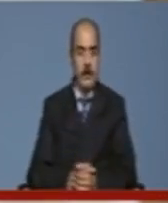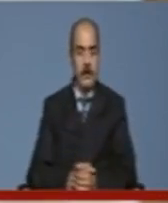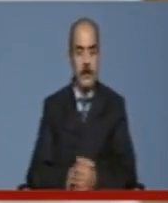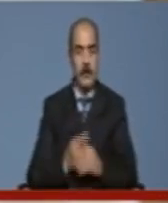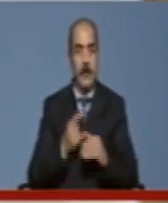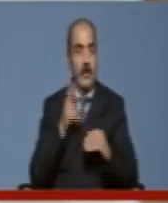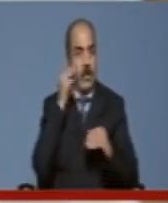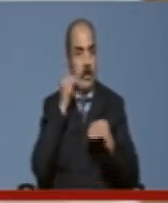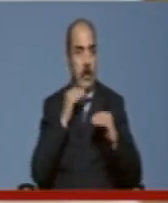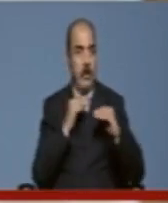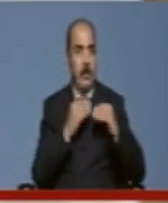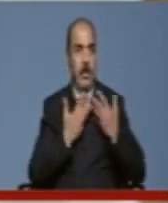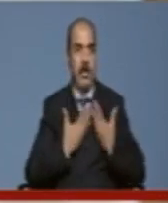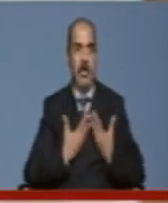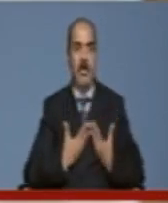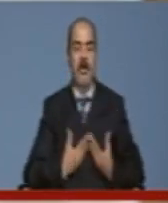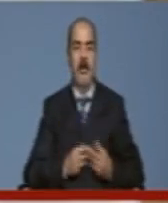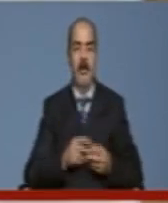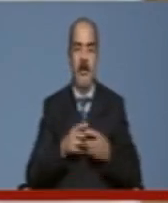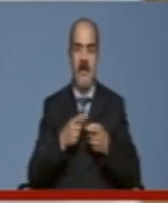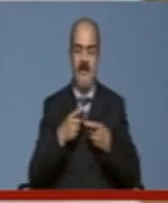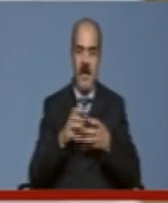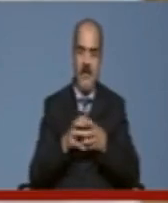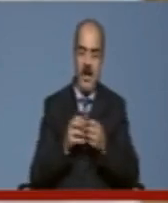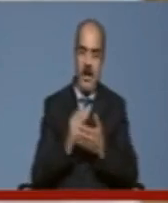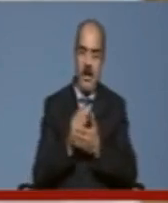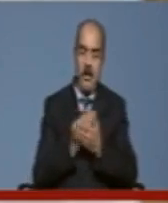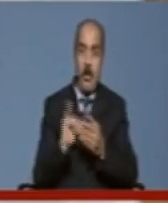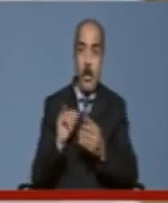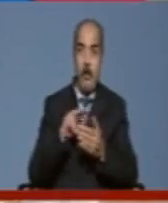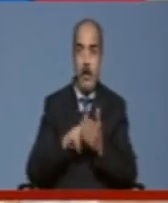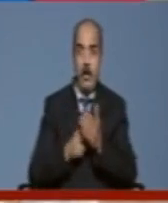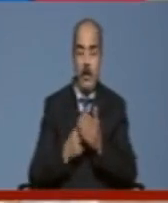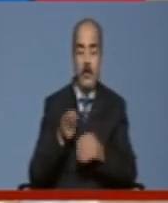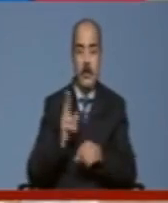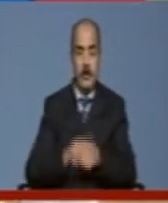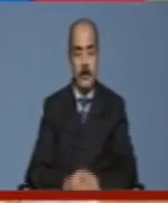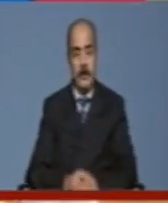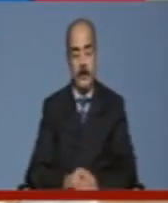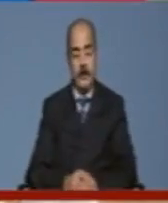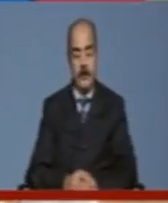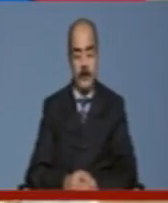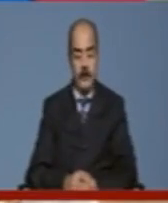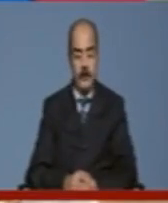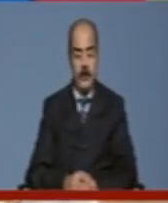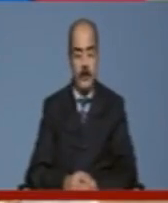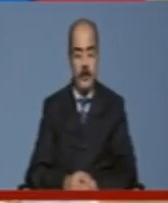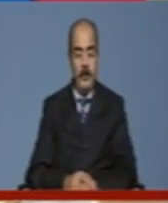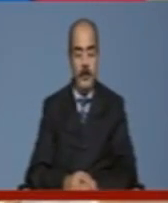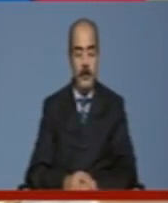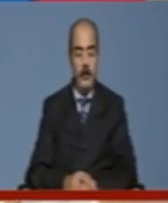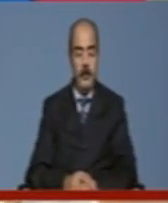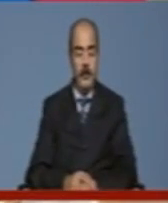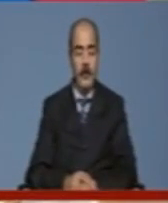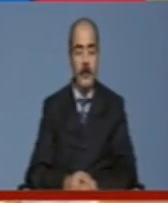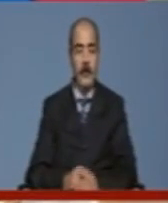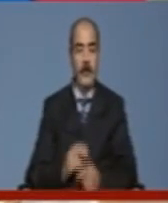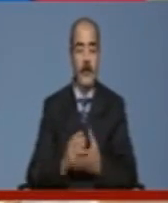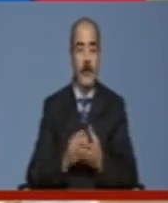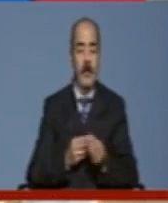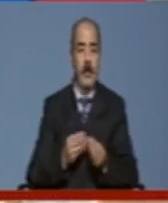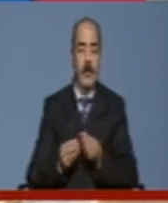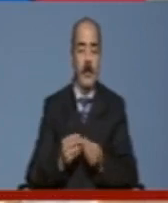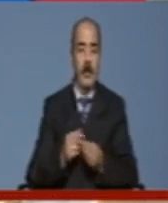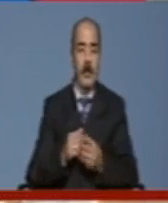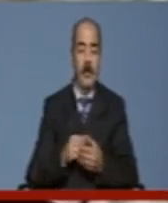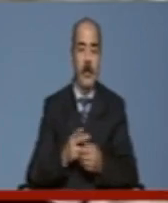إسرائيل، وتعرفون أن هذا موضوع يهمنا، وهذا يجب أن يكون في كل مرحلة